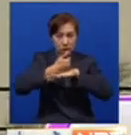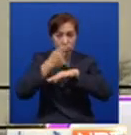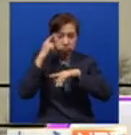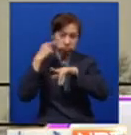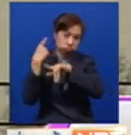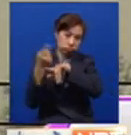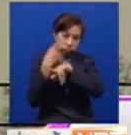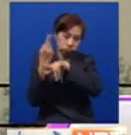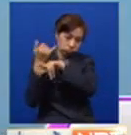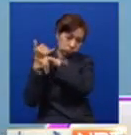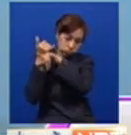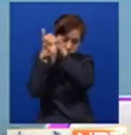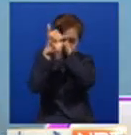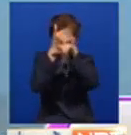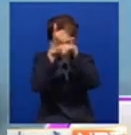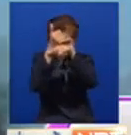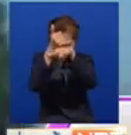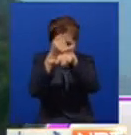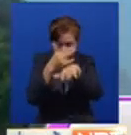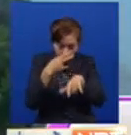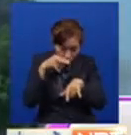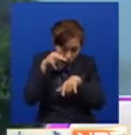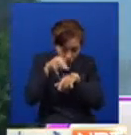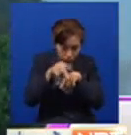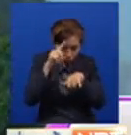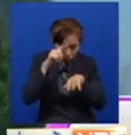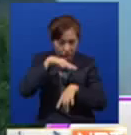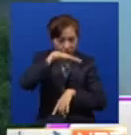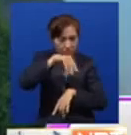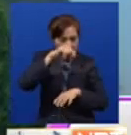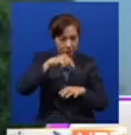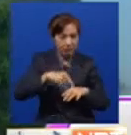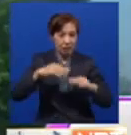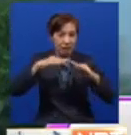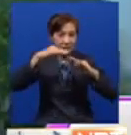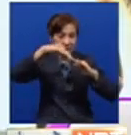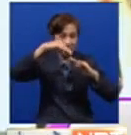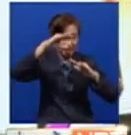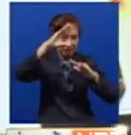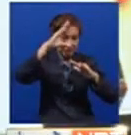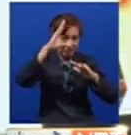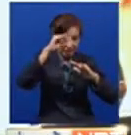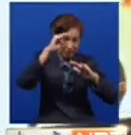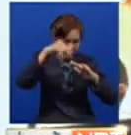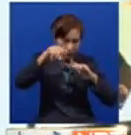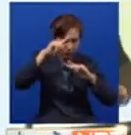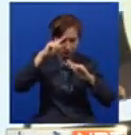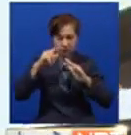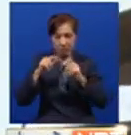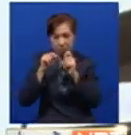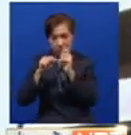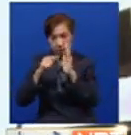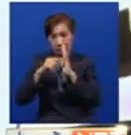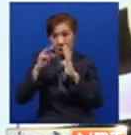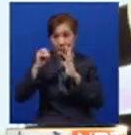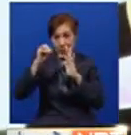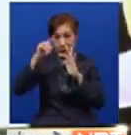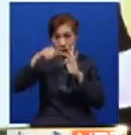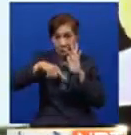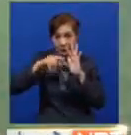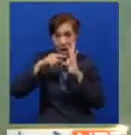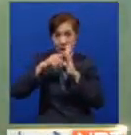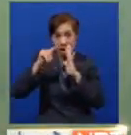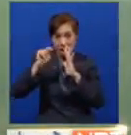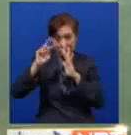ามสถานการณ์หมอกควันและไฟป่าในอำเภอเชียงดาวและอำเภอแม่แตงล่าสุดพบว่าปัญหารุนแรงมากค่ะจึงสั่งการให้ทุกอำเภอ